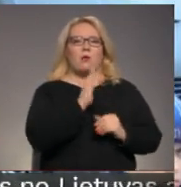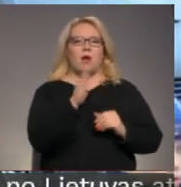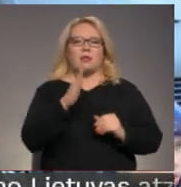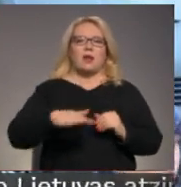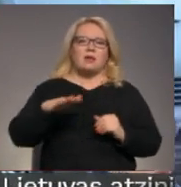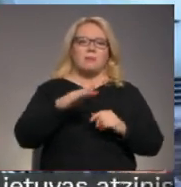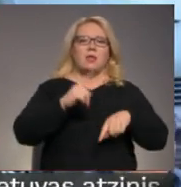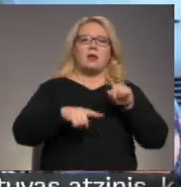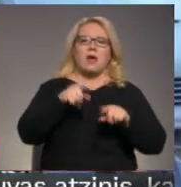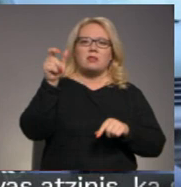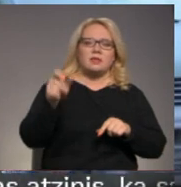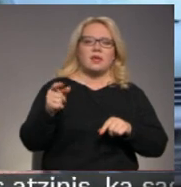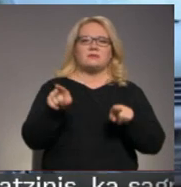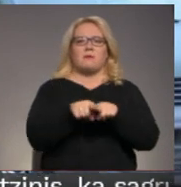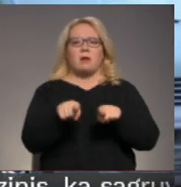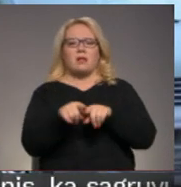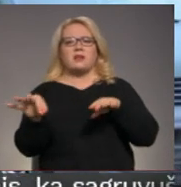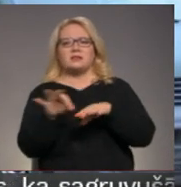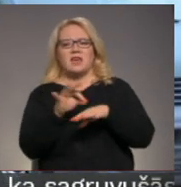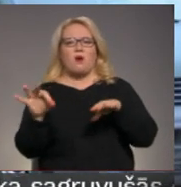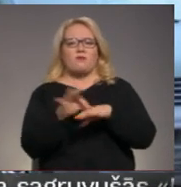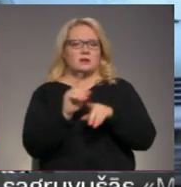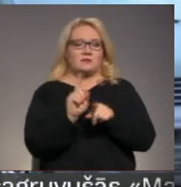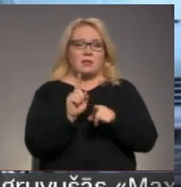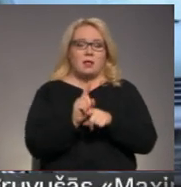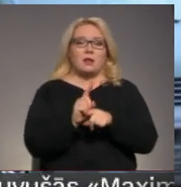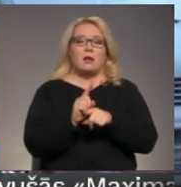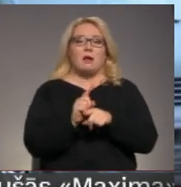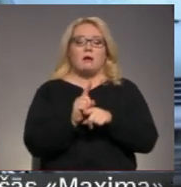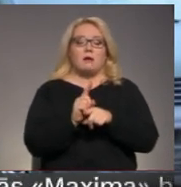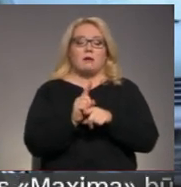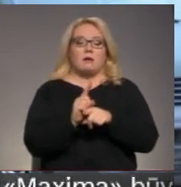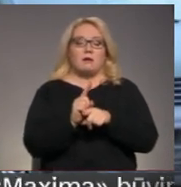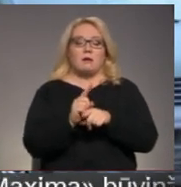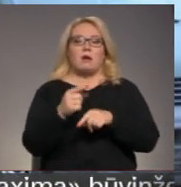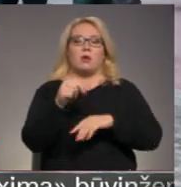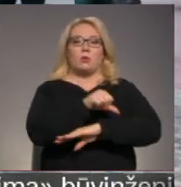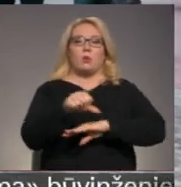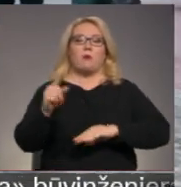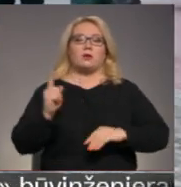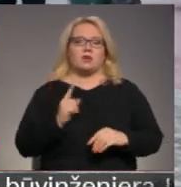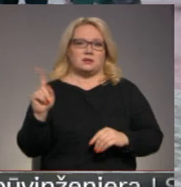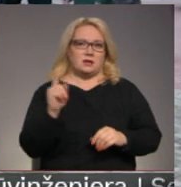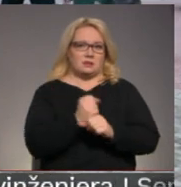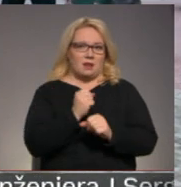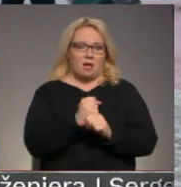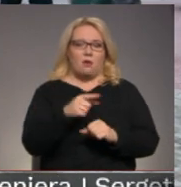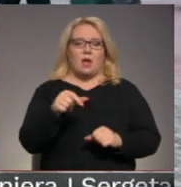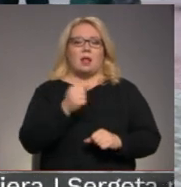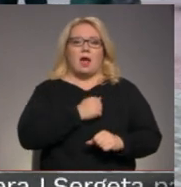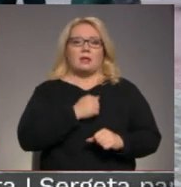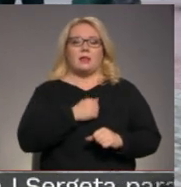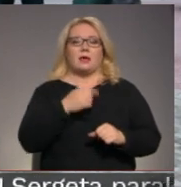vai radnieks, vai brālis, vai sieva, vai vīrs. Kurš dien robežsardzē. Latgalē izvietotas 4